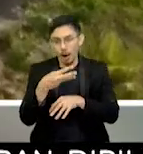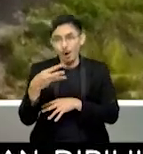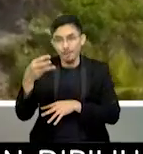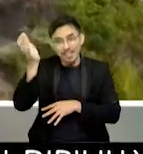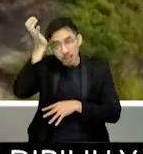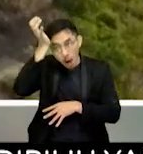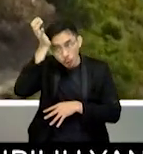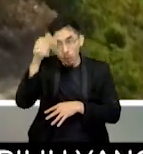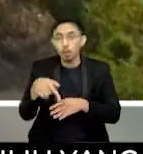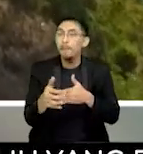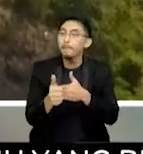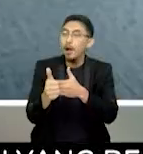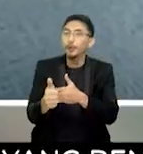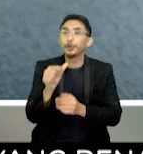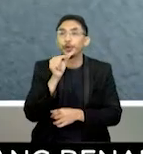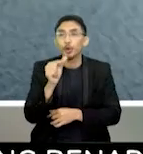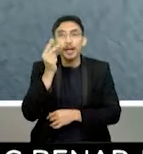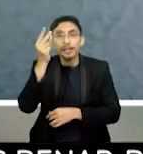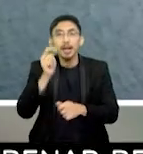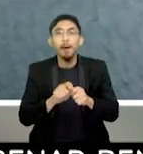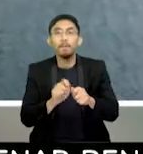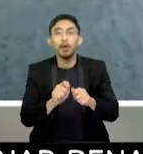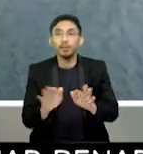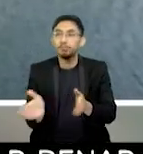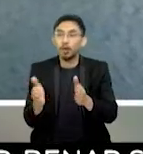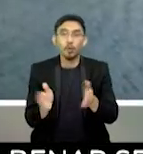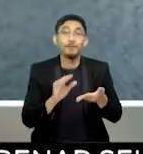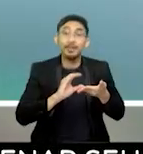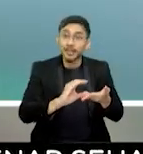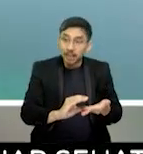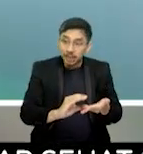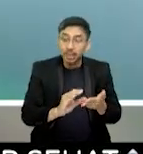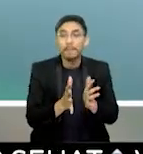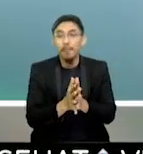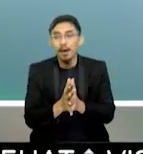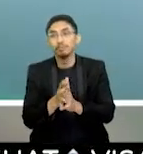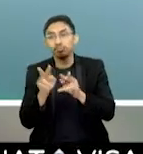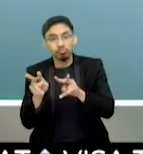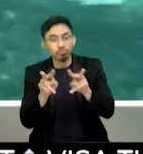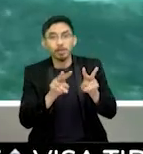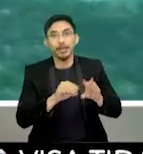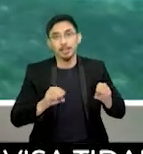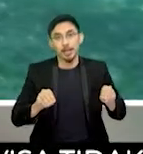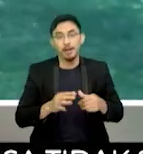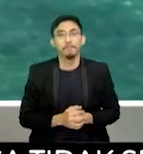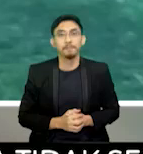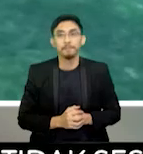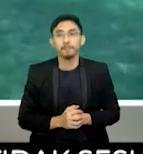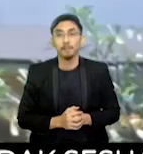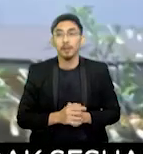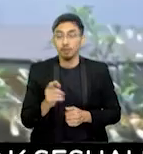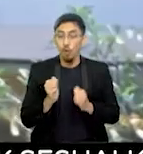acuan untuk perencanaan pembangunan, investasi, dan pemantauan kinerja. Komitmen ini didukung